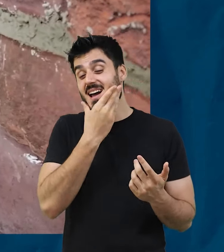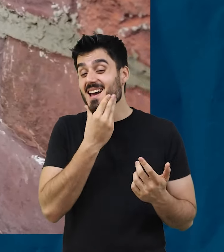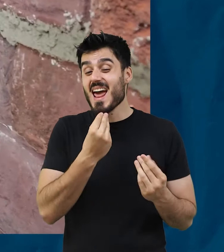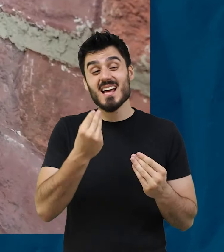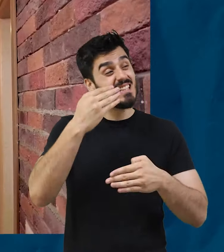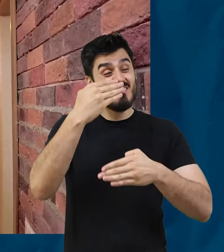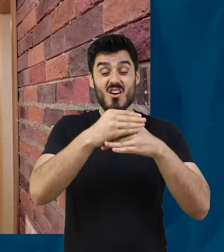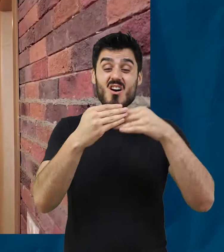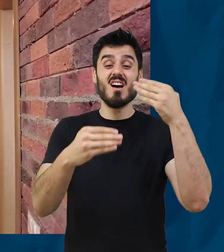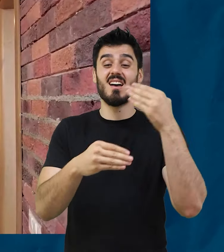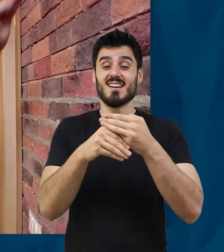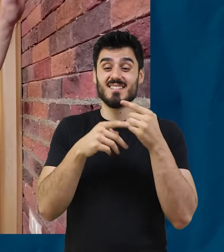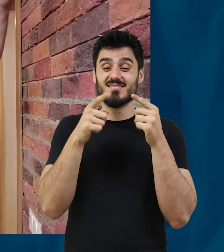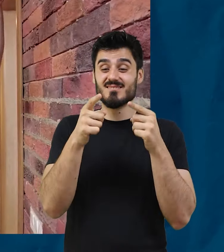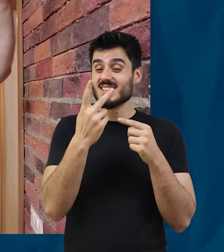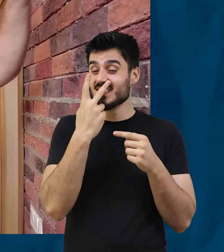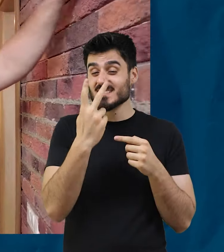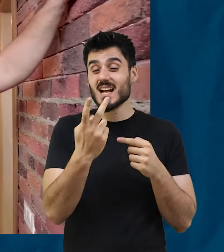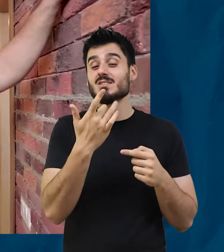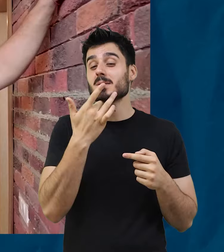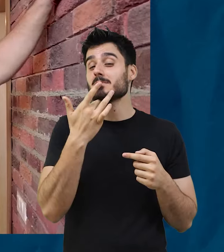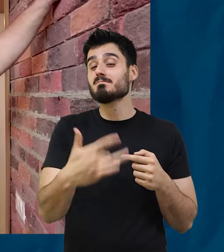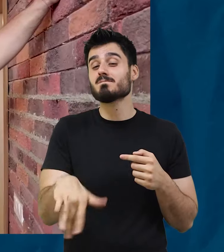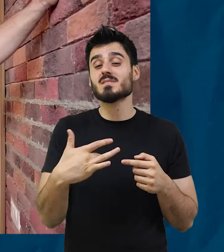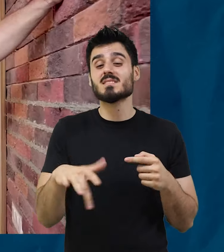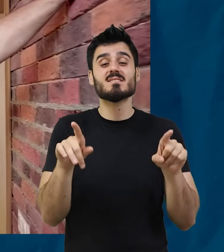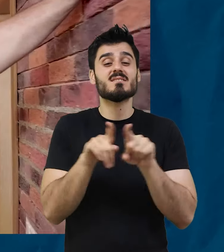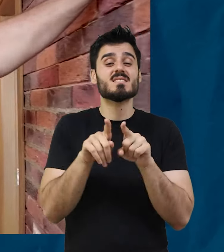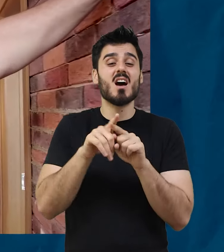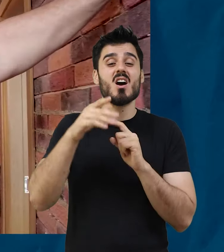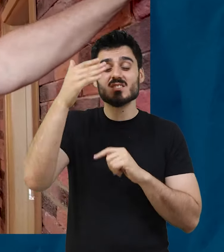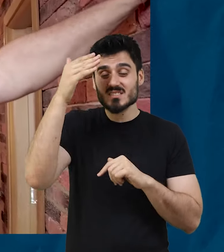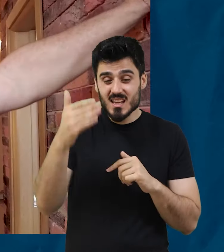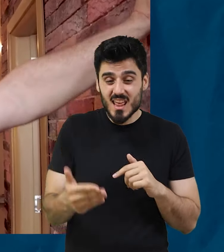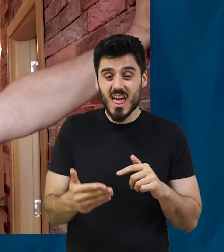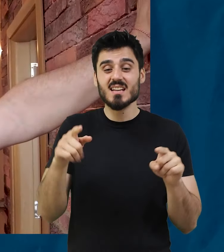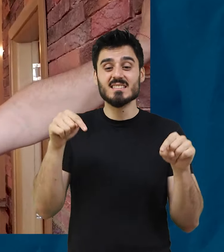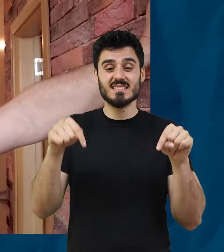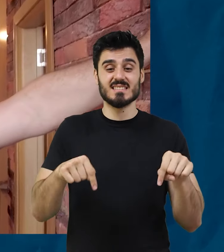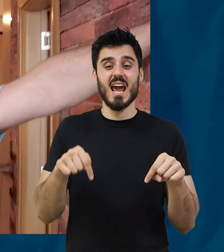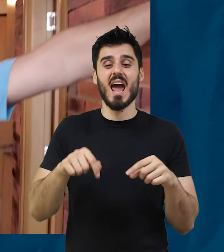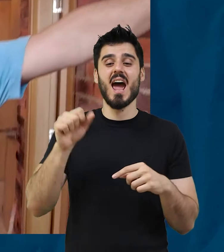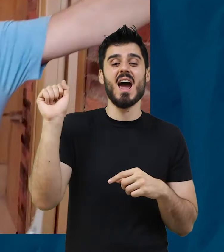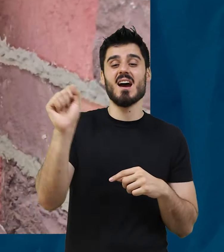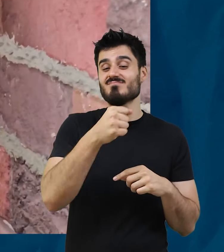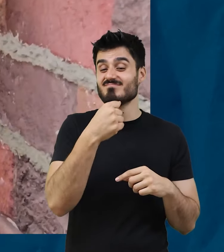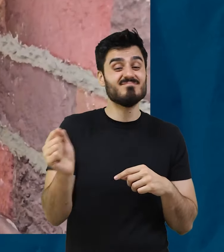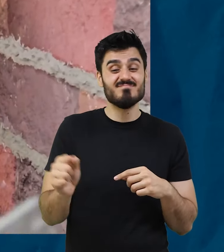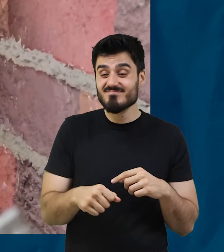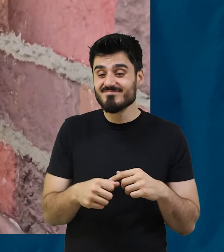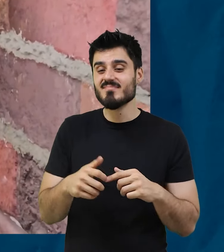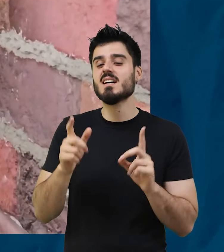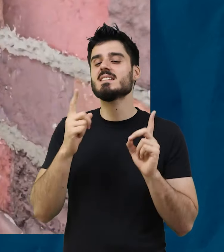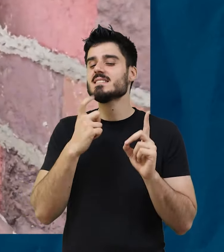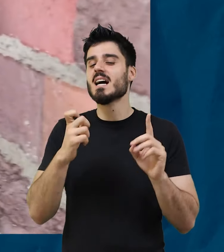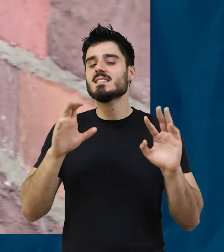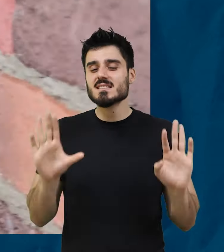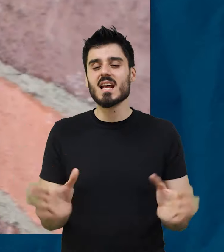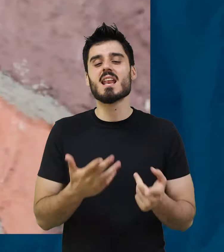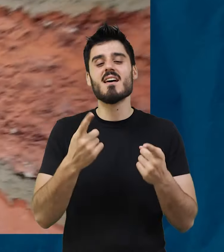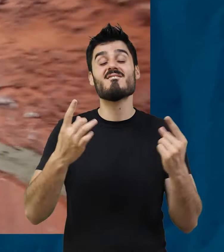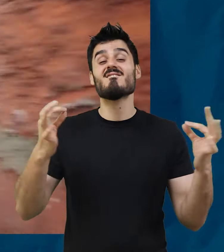красиви тухлички вкъщи и те да изглеждат наистина все едно стената току-що е изидена до вас. За да стане